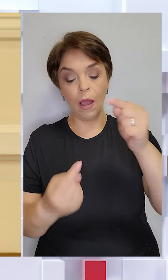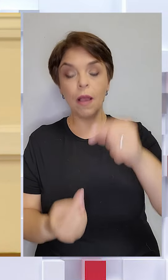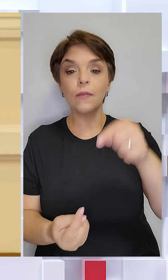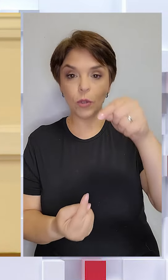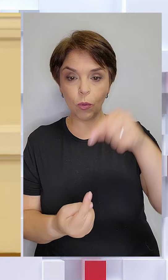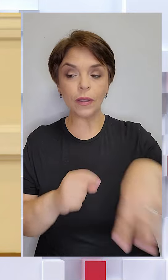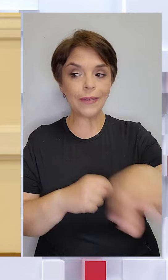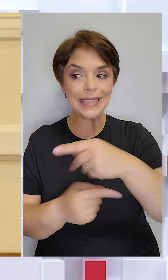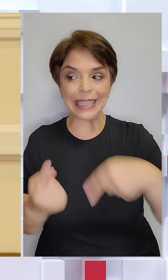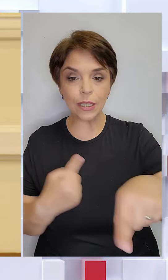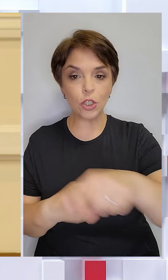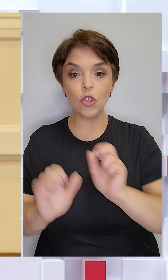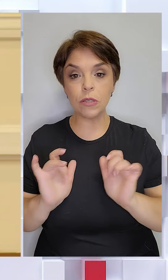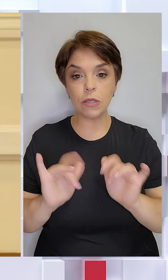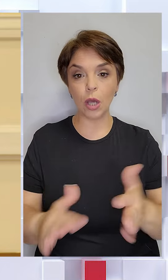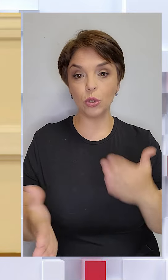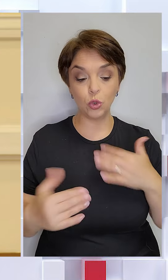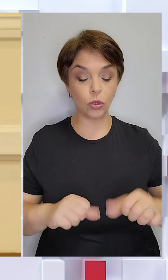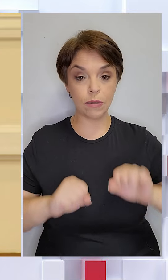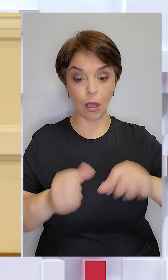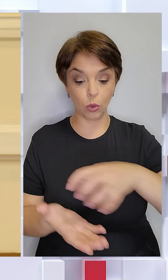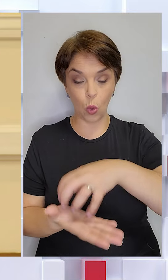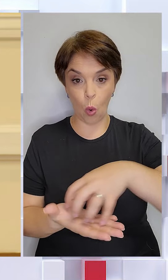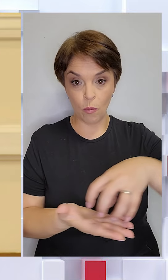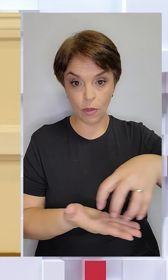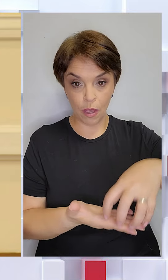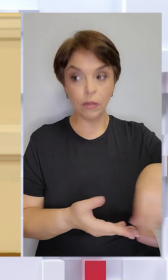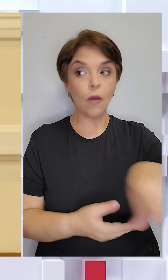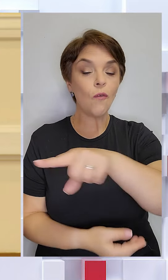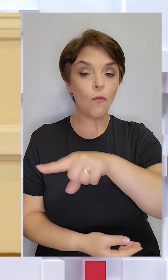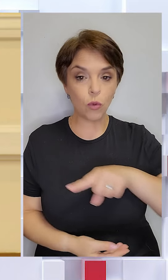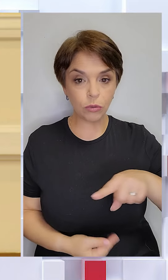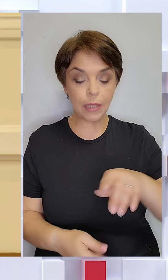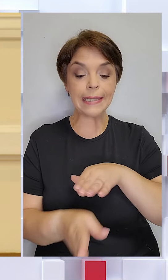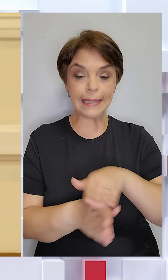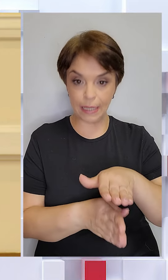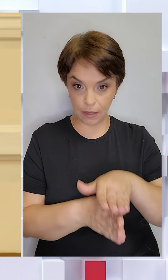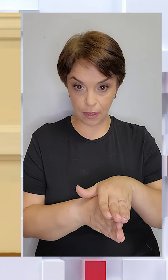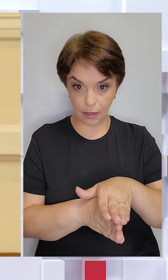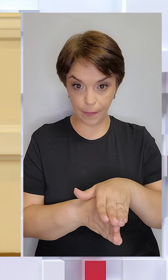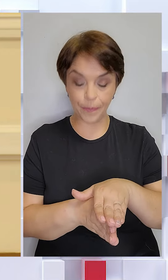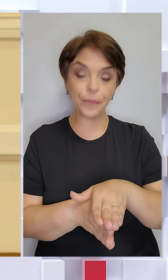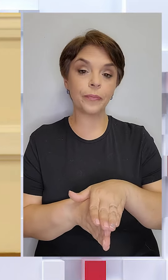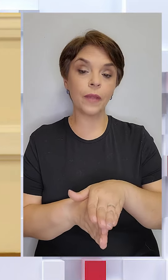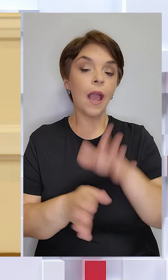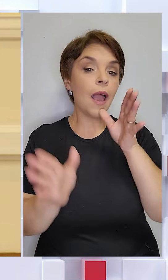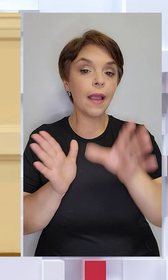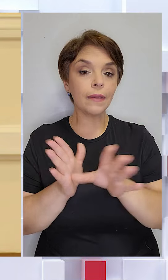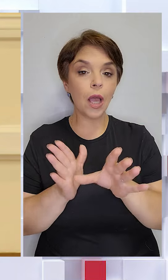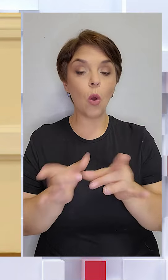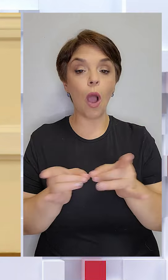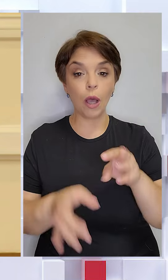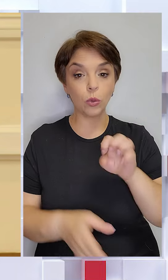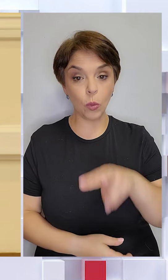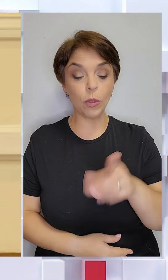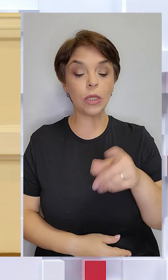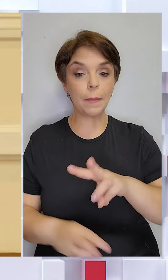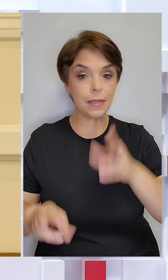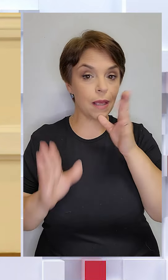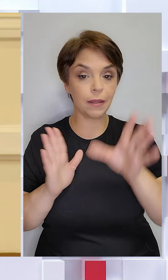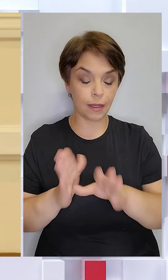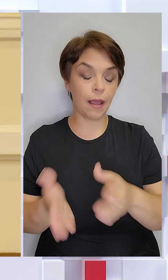Відповідно, всі інші заходи щодо захисту об'єктів, вони здійснені Енергоатомом, і міністр